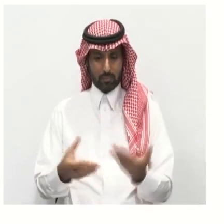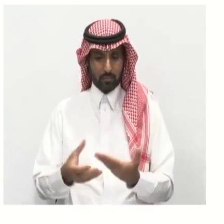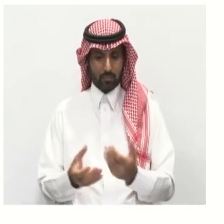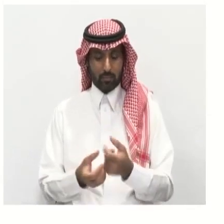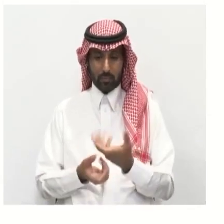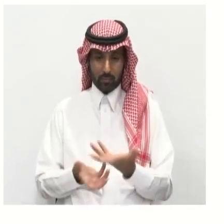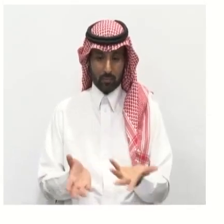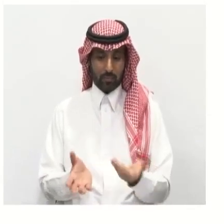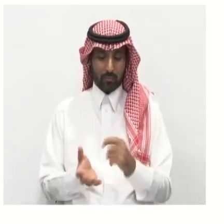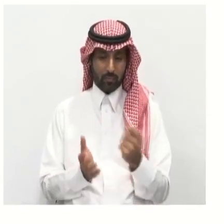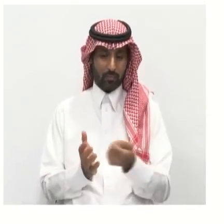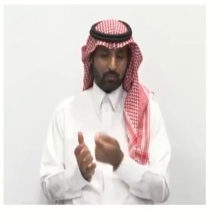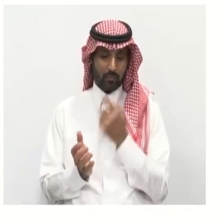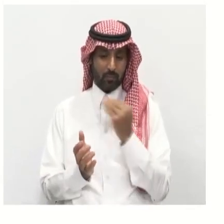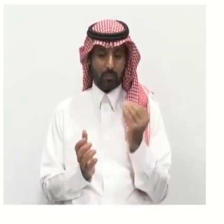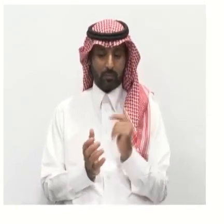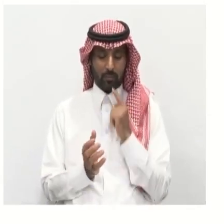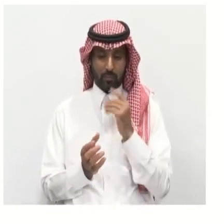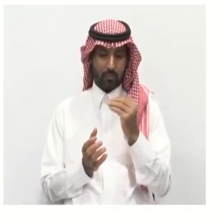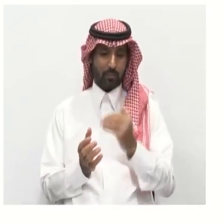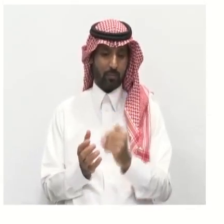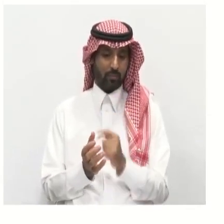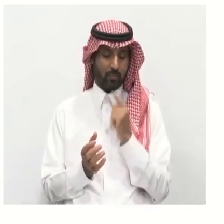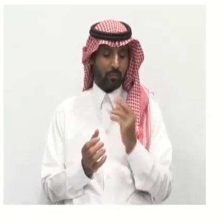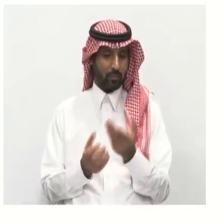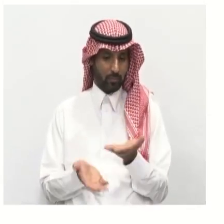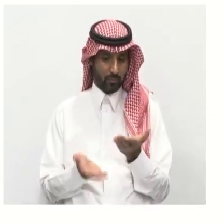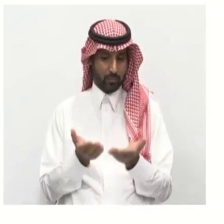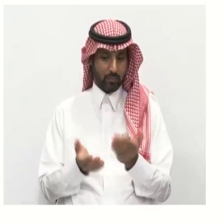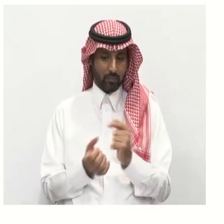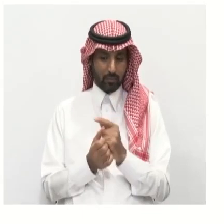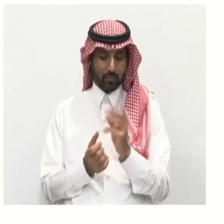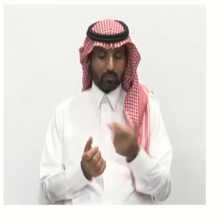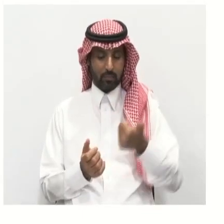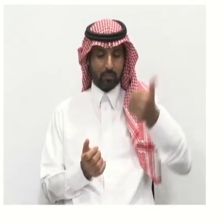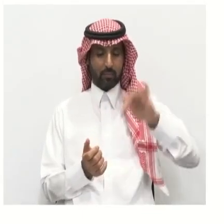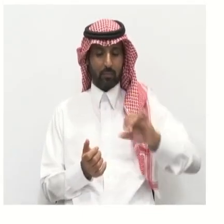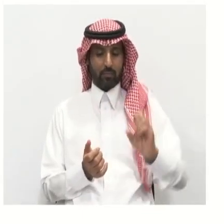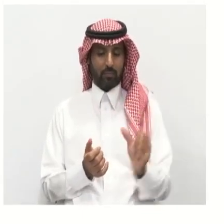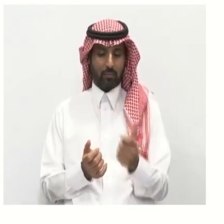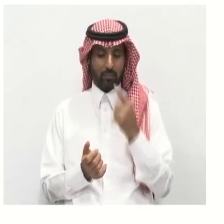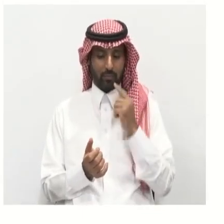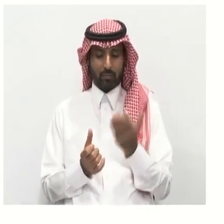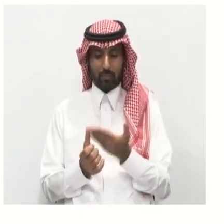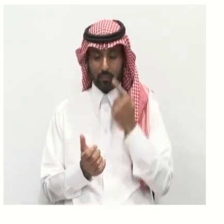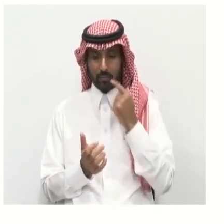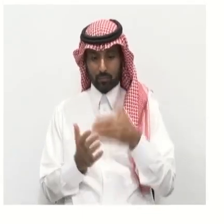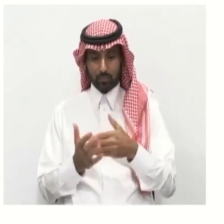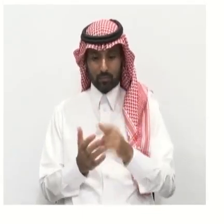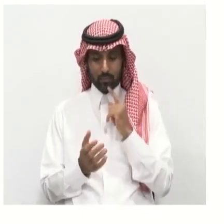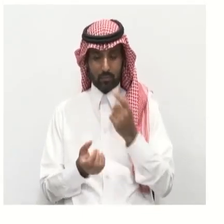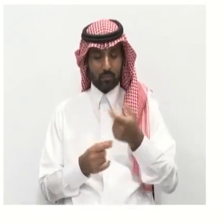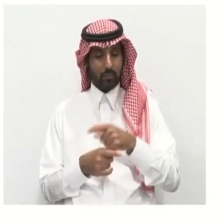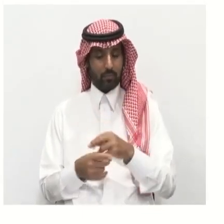ماء اكتب معادلات كيميائيه رمزيه موزونه وايون كامله وايون نهائيه